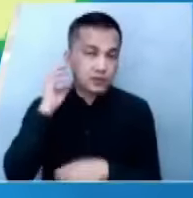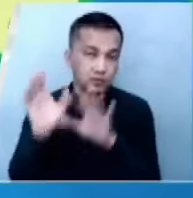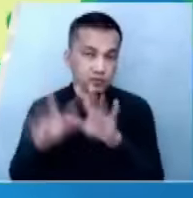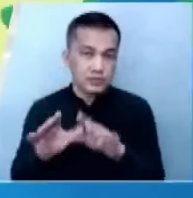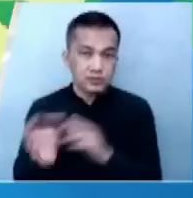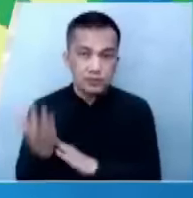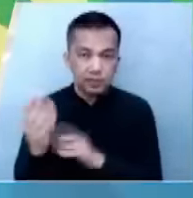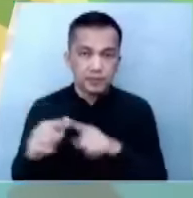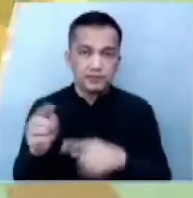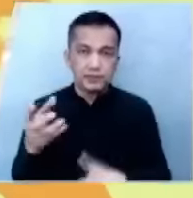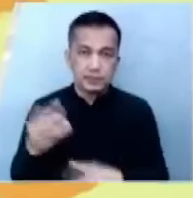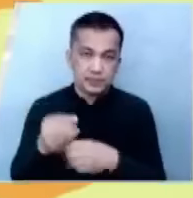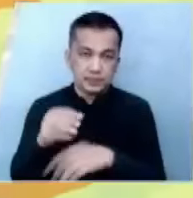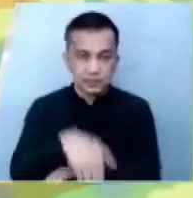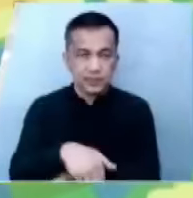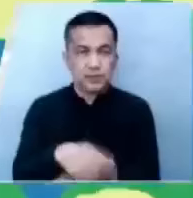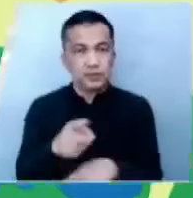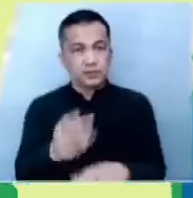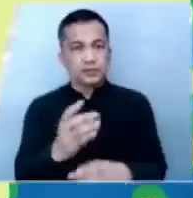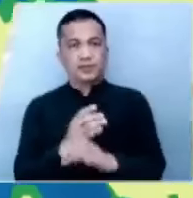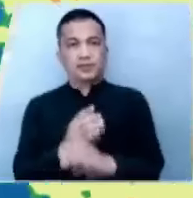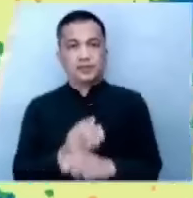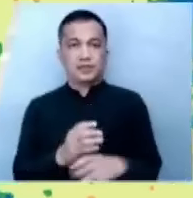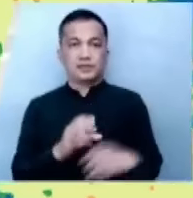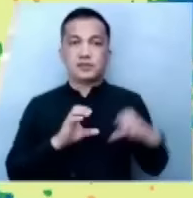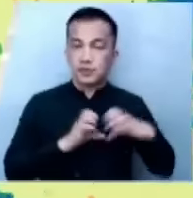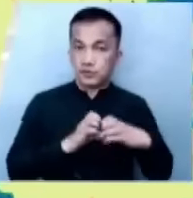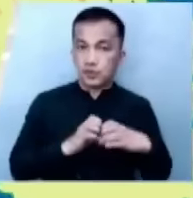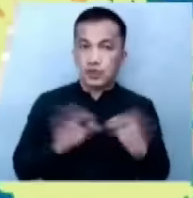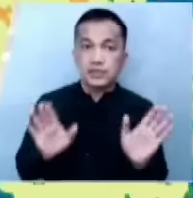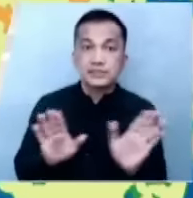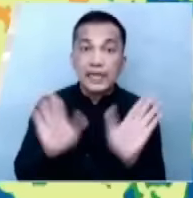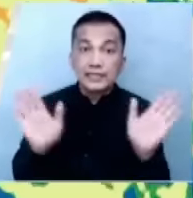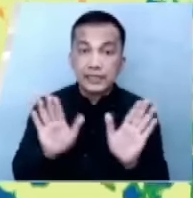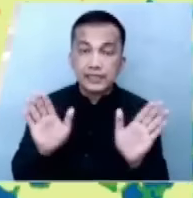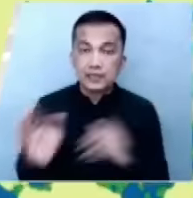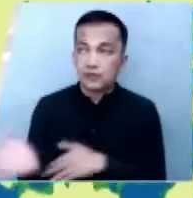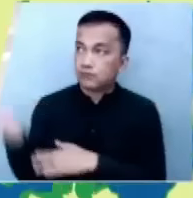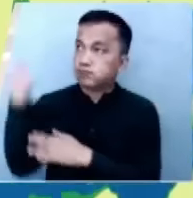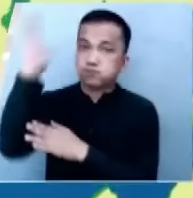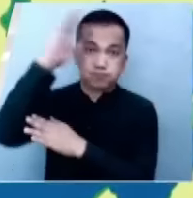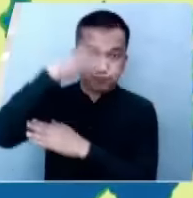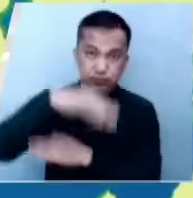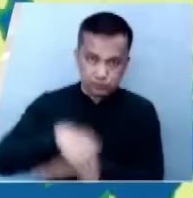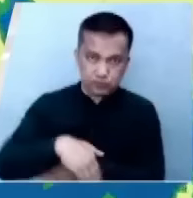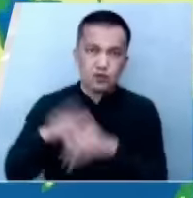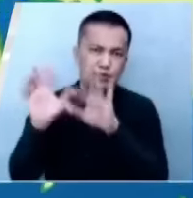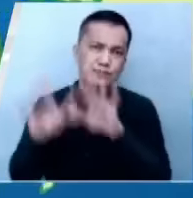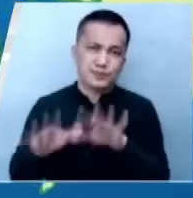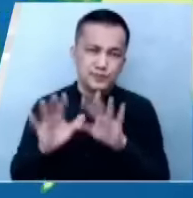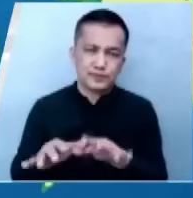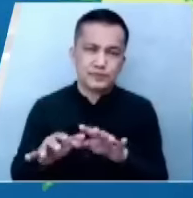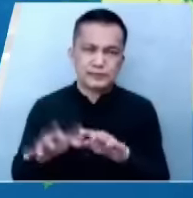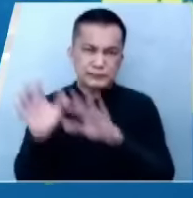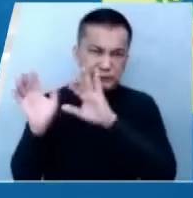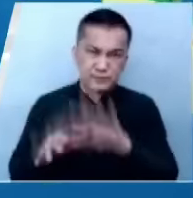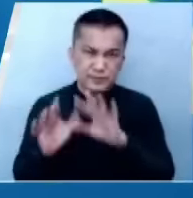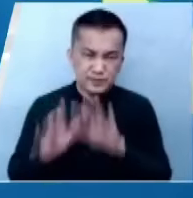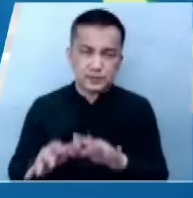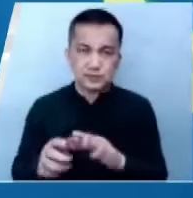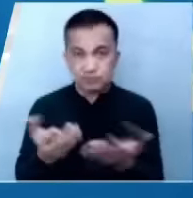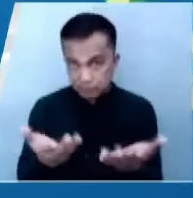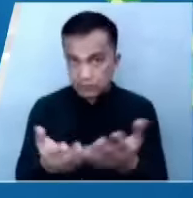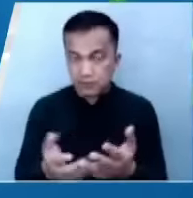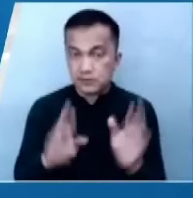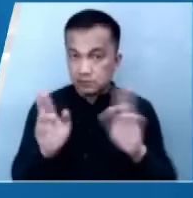gabi. Doble ingat po mga kapuso dahil sa Linggo halos buong araw ang magiging pag-ulan. May heavy to intense rains kaya maging handa sa banta